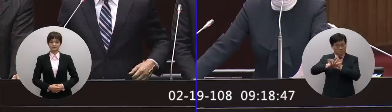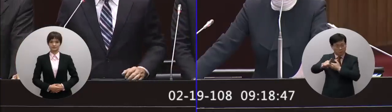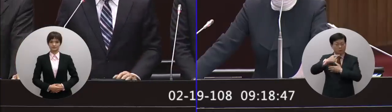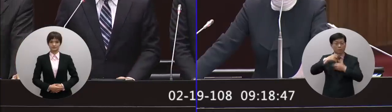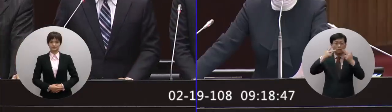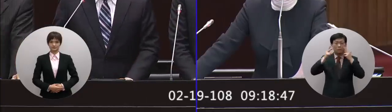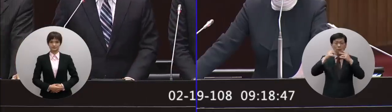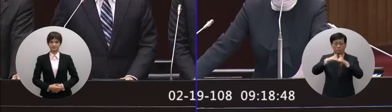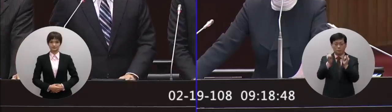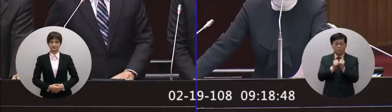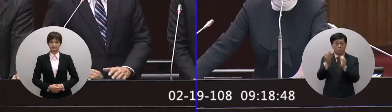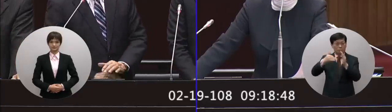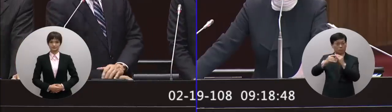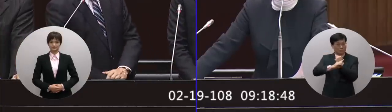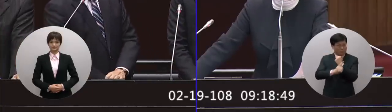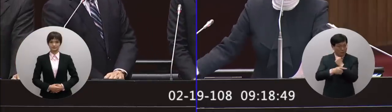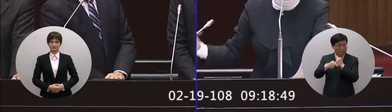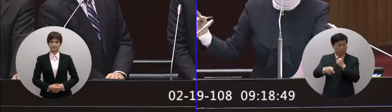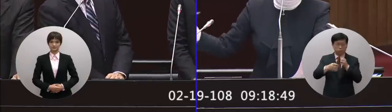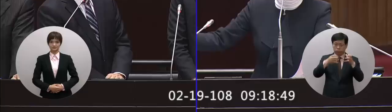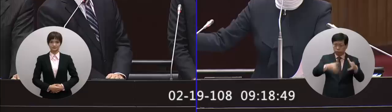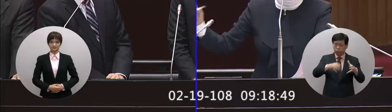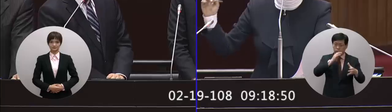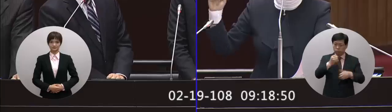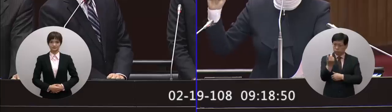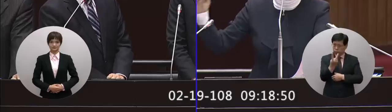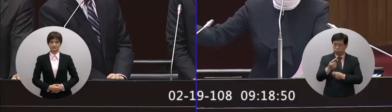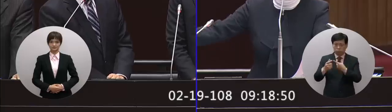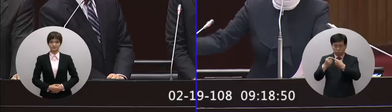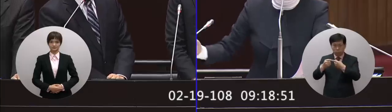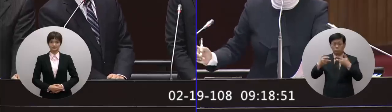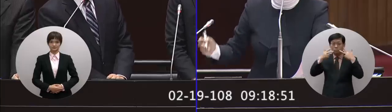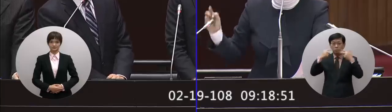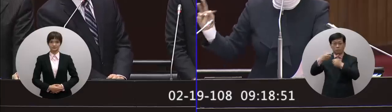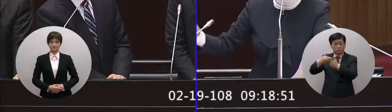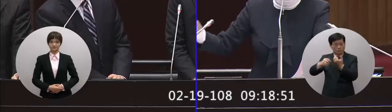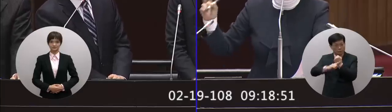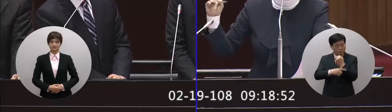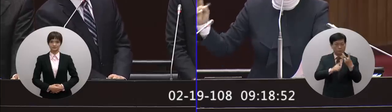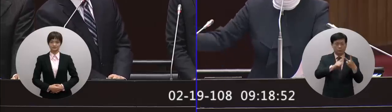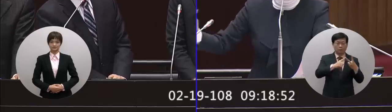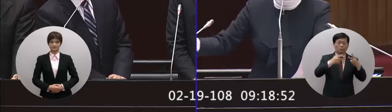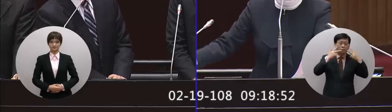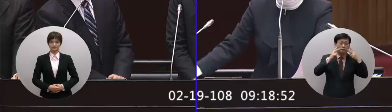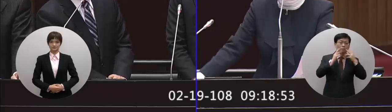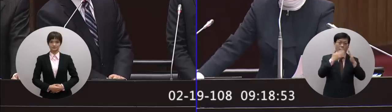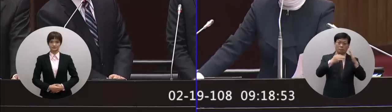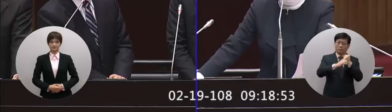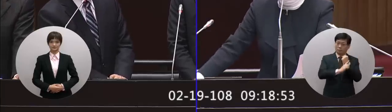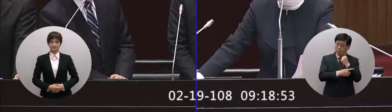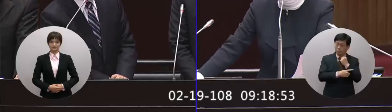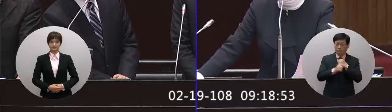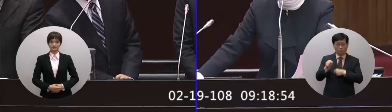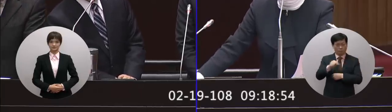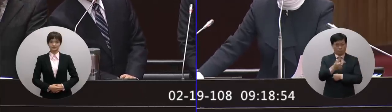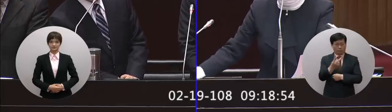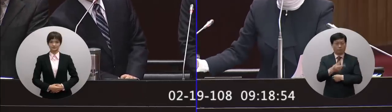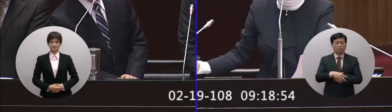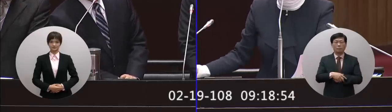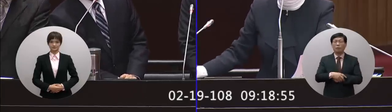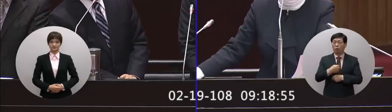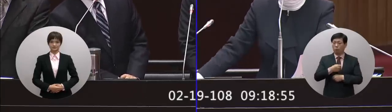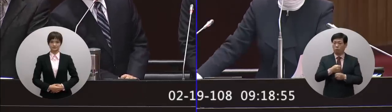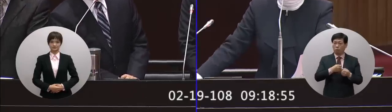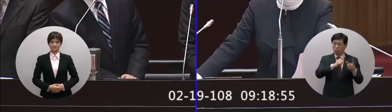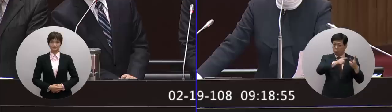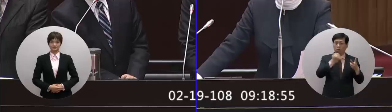学校法，建构完整的原住民教育体系有两个法，一个叫做原住民教育法，一个叫做原住民学校法。原住民学校法我们